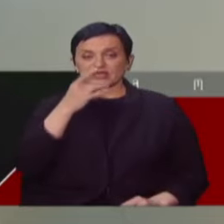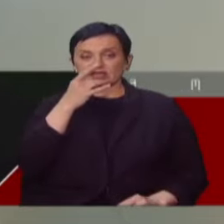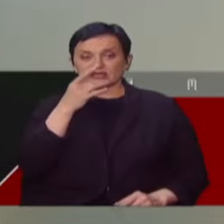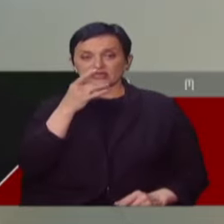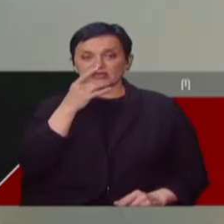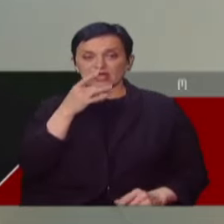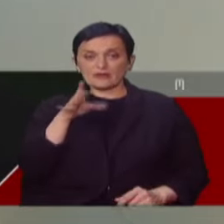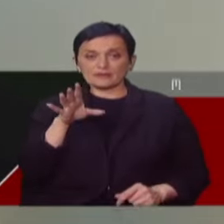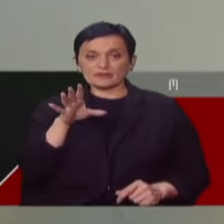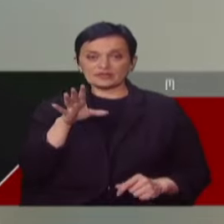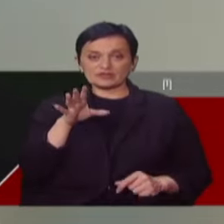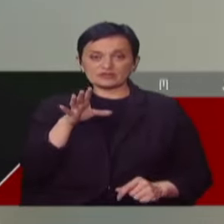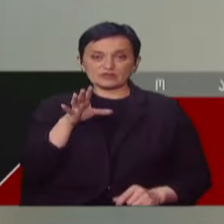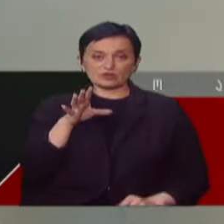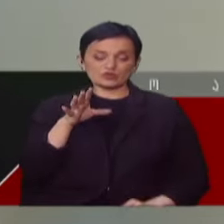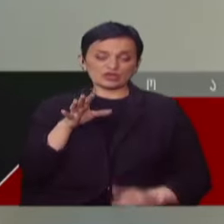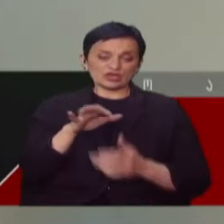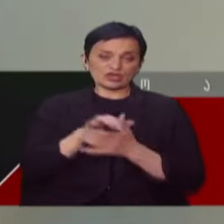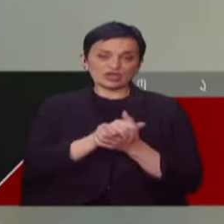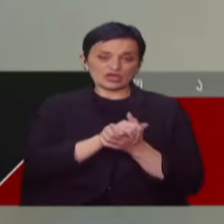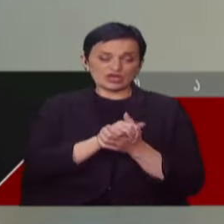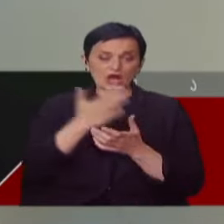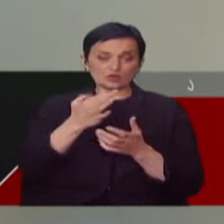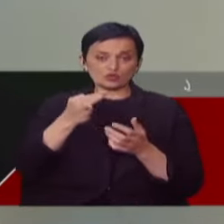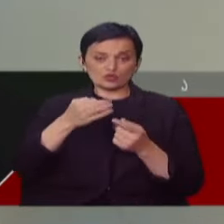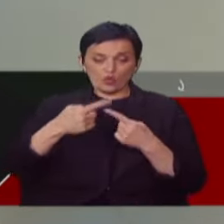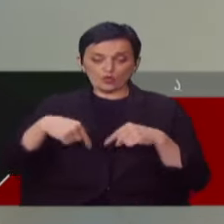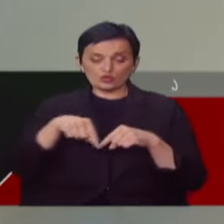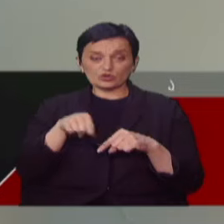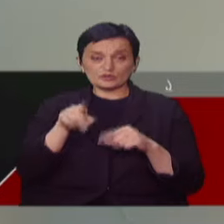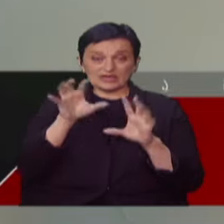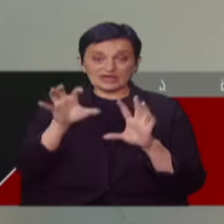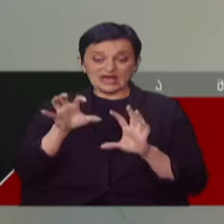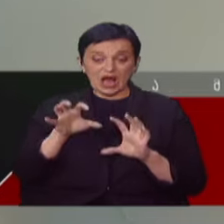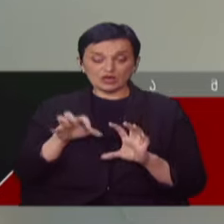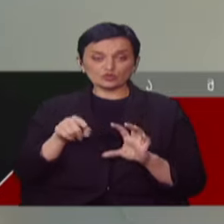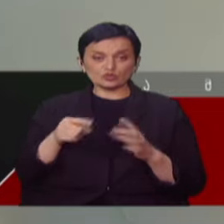ნებისმიერი კავშირისა იქნება თუ ორგანიზაციისა,